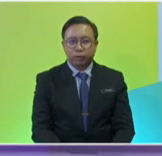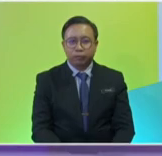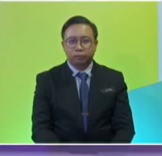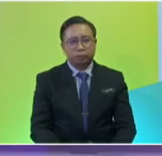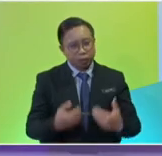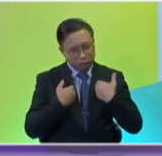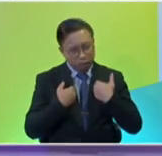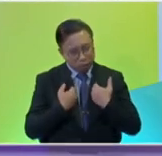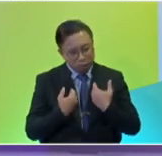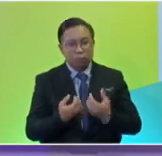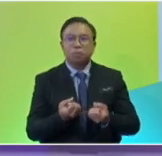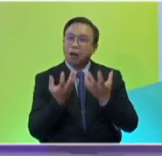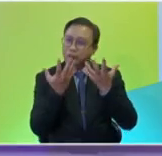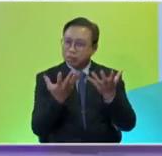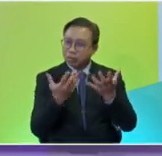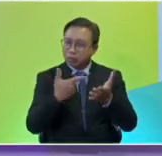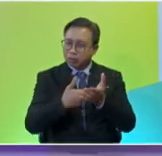banyak lagi